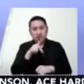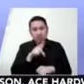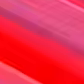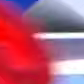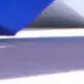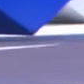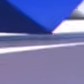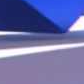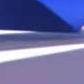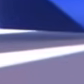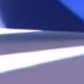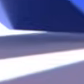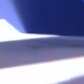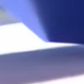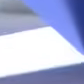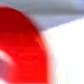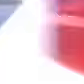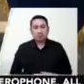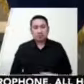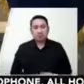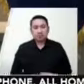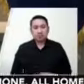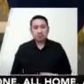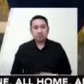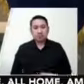Ivan Mayrina.